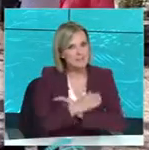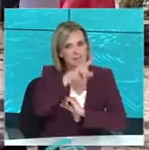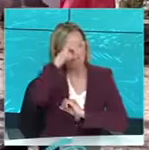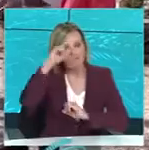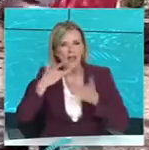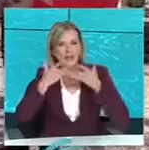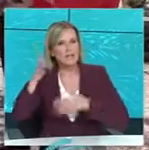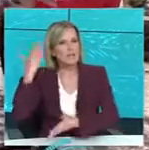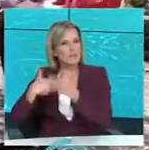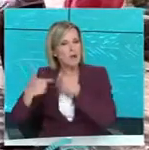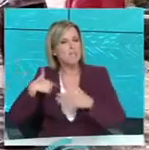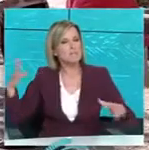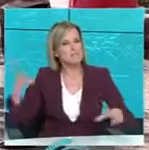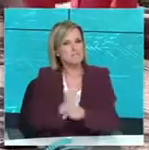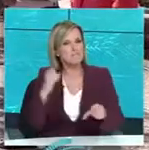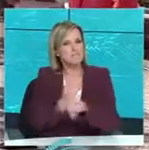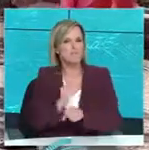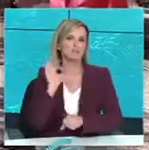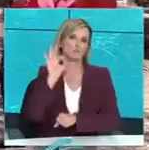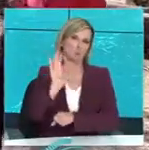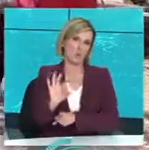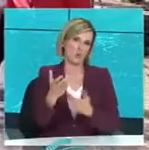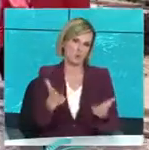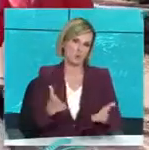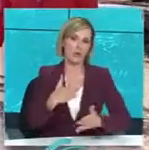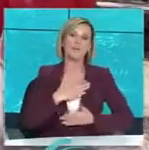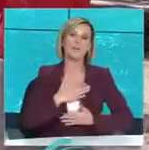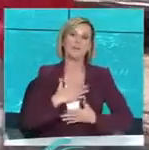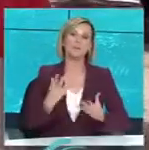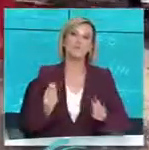εγκατάλειψης της λιγνητικής παραγωγής ενέργειας. Σας ευχαριστούμε πάρα πολύ. Ευχαριστούμε.